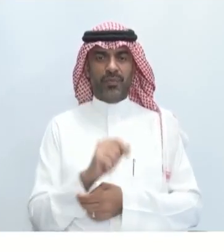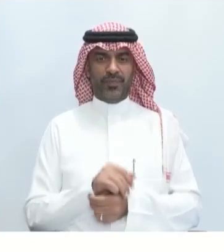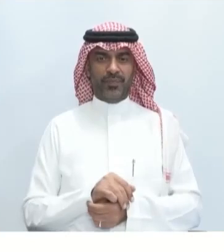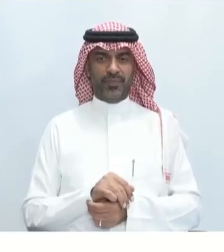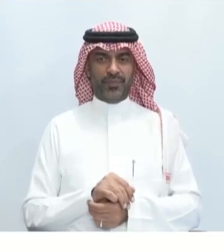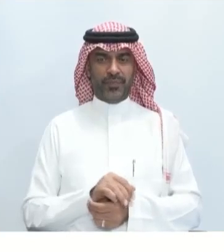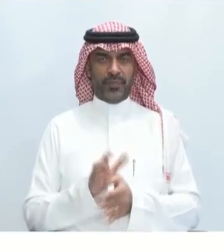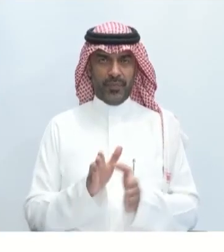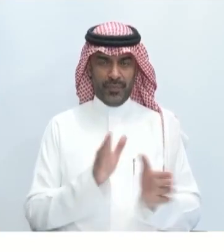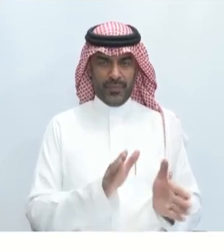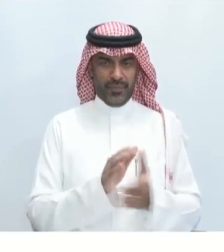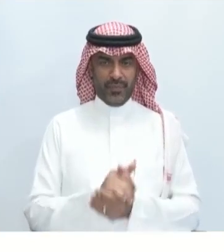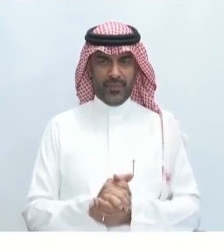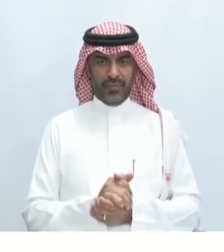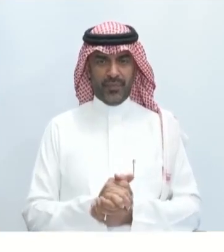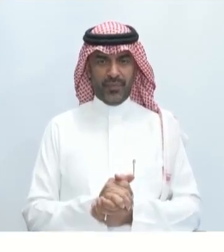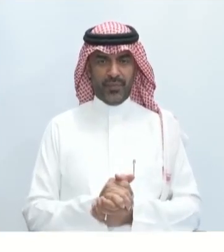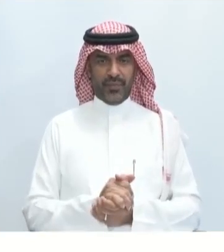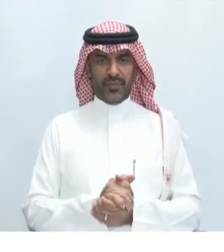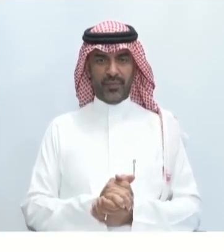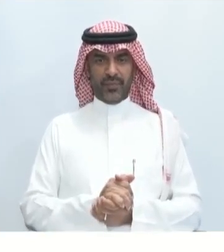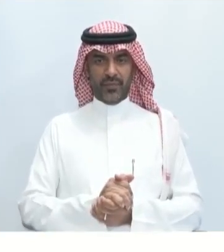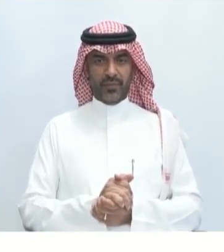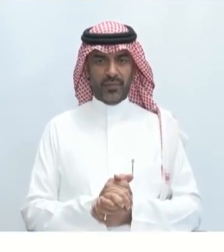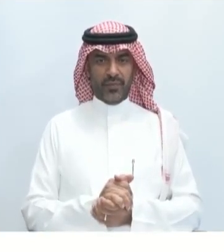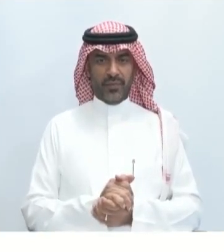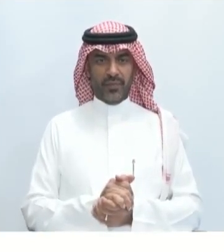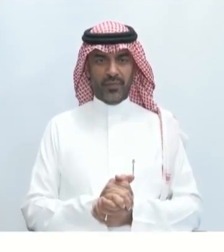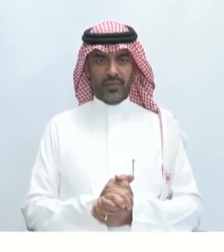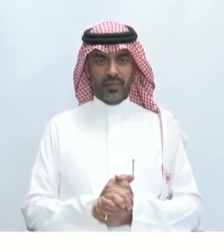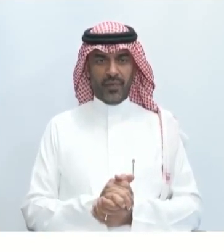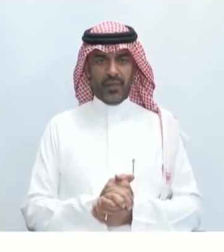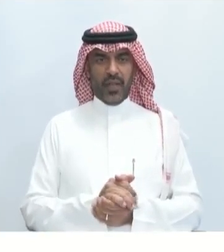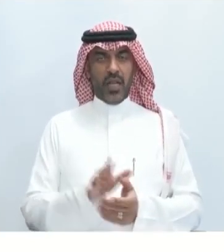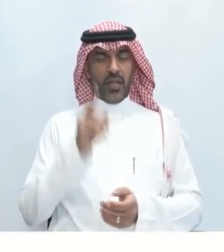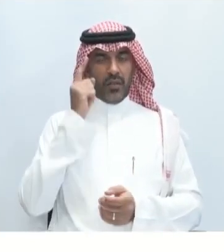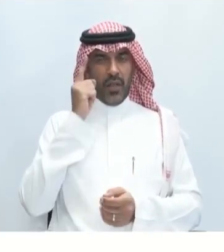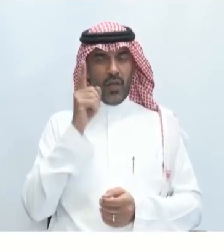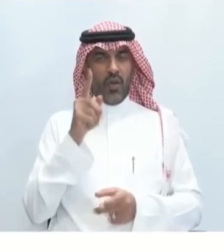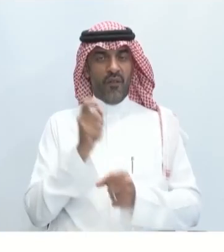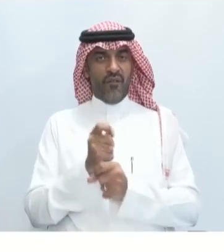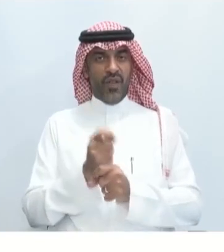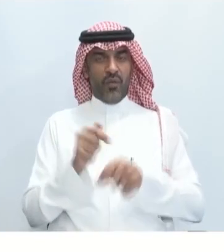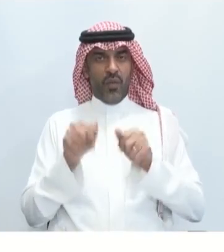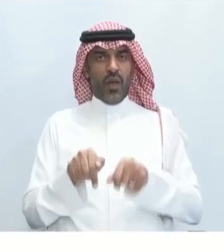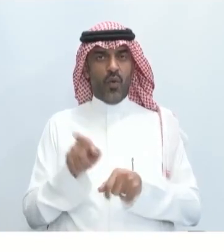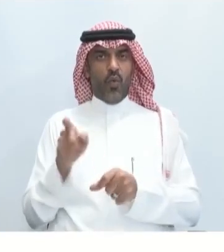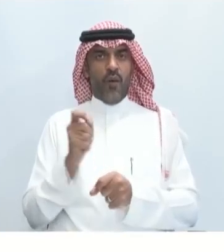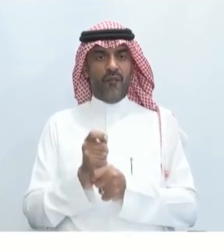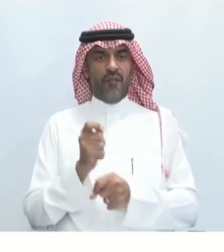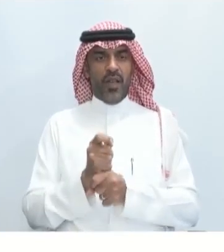اثبت تعلمي السابق اتذكر ان الفعل المضارع فعل